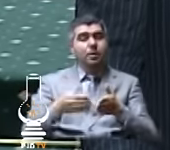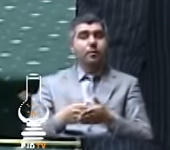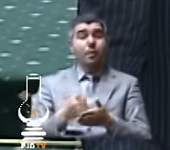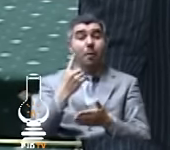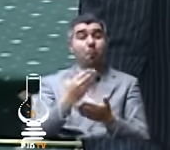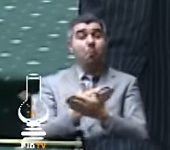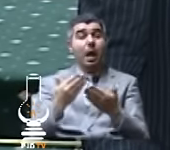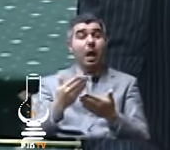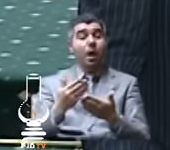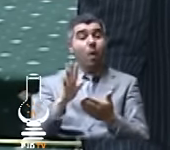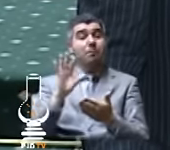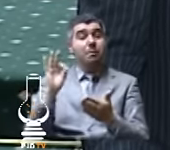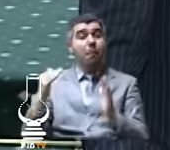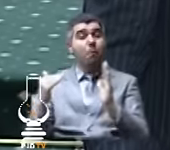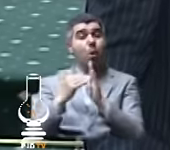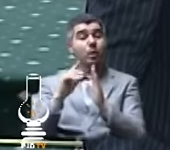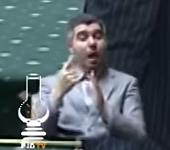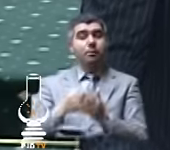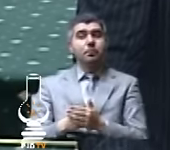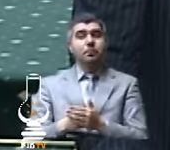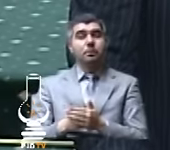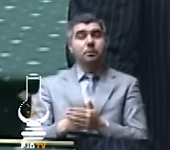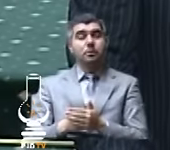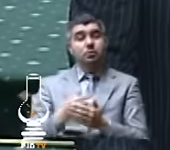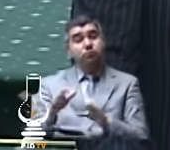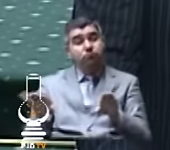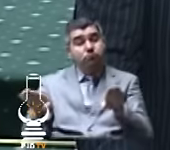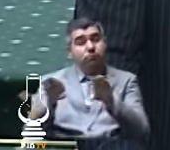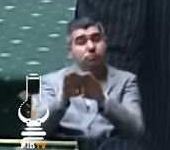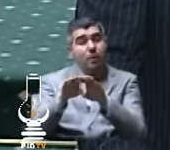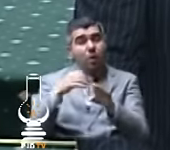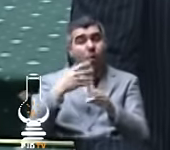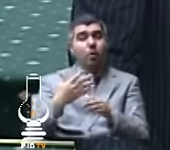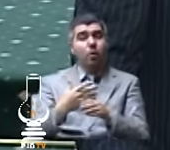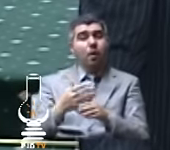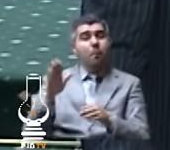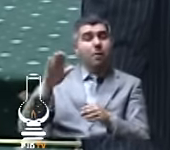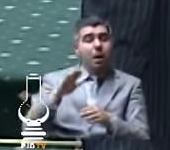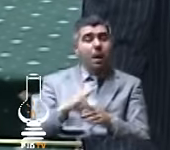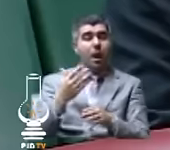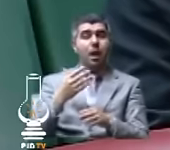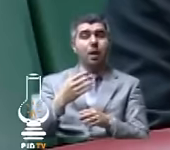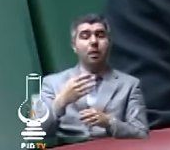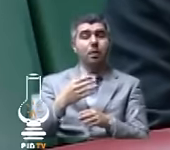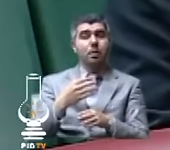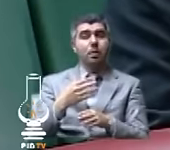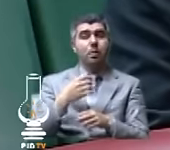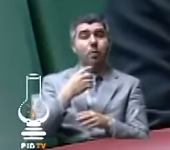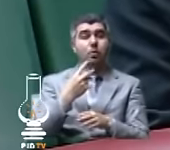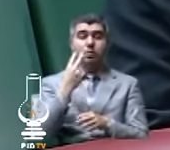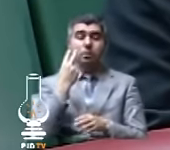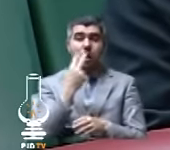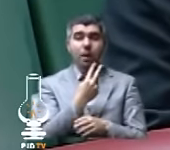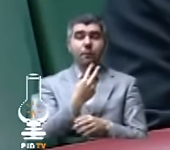1.5 مليار ديال الدرهم، والحمد لله النتائج بدات تتبان، أن نربطها مع وسط البلد من خلال بني ملال، تنغير في اتجاه بني ملال، وشفتوا القرار اللي